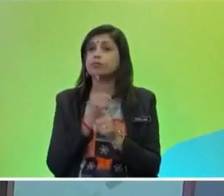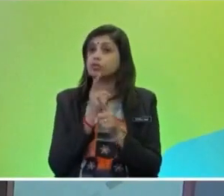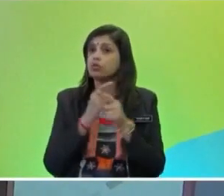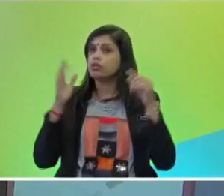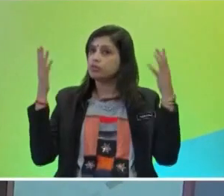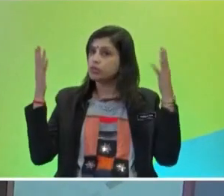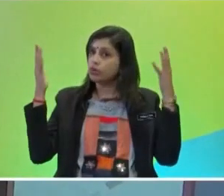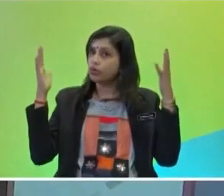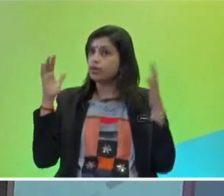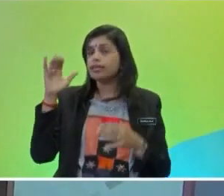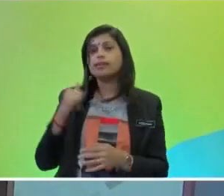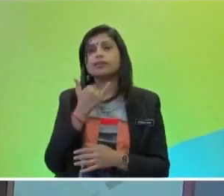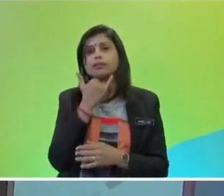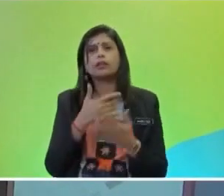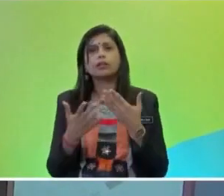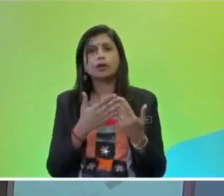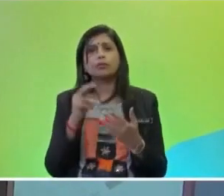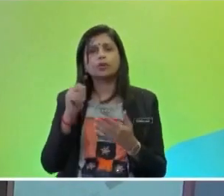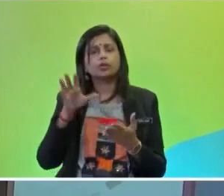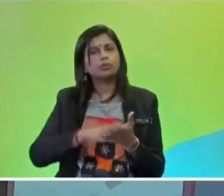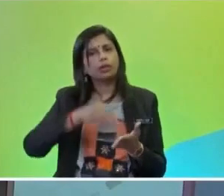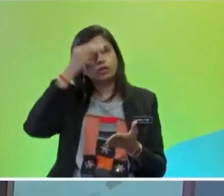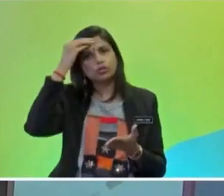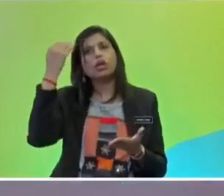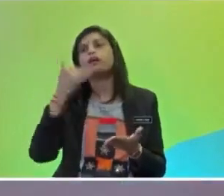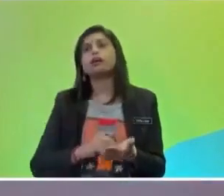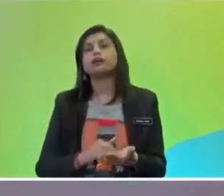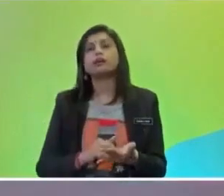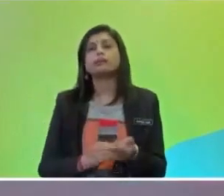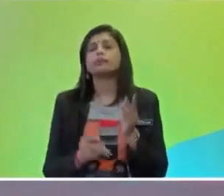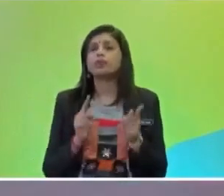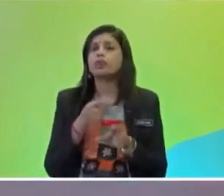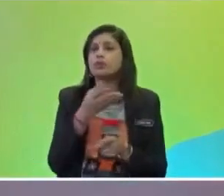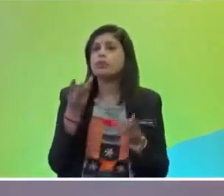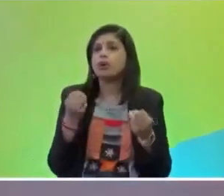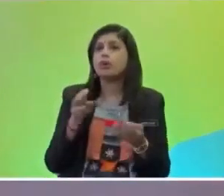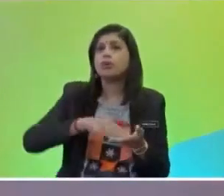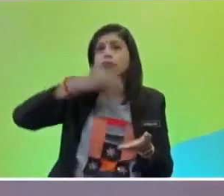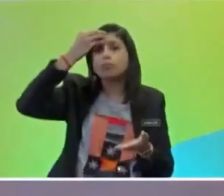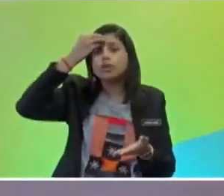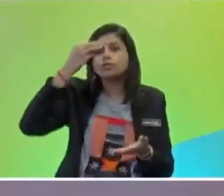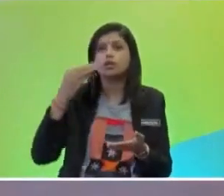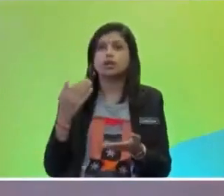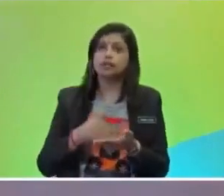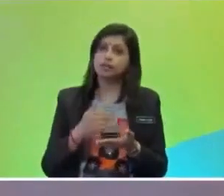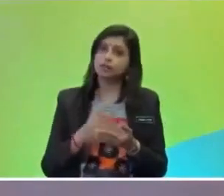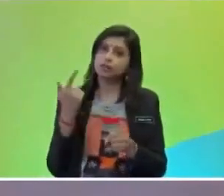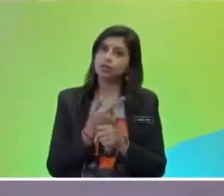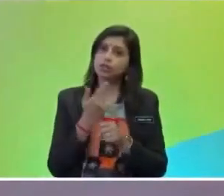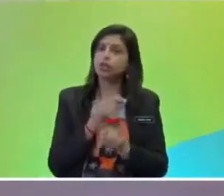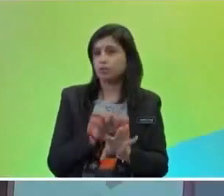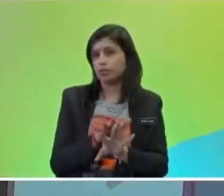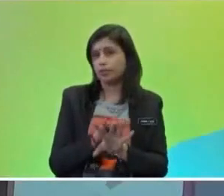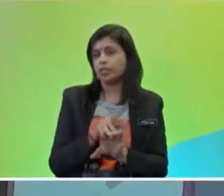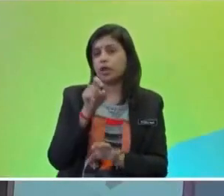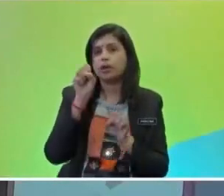dari kami semua. Ya. Okay. Dan baik, sekiranya mereka ingin mendapatkan latihan pengukuhan, dari mana mereka boleh mendapatkannya? Okey, mereka boleh